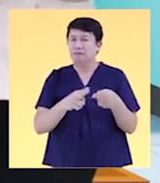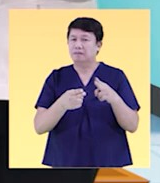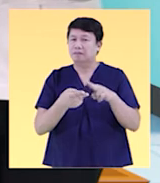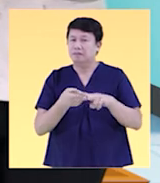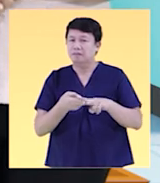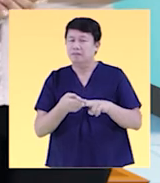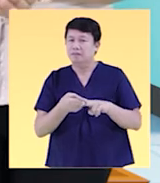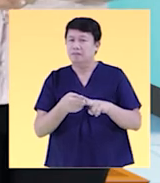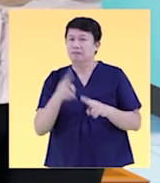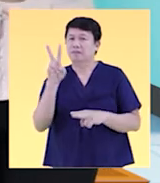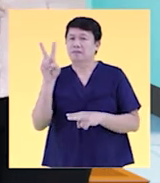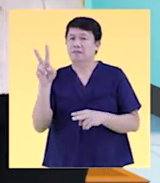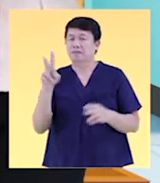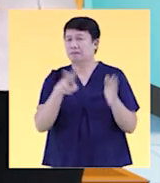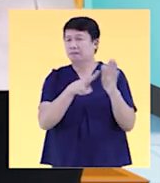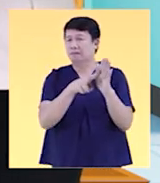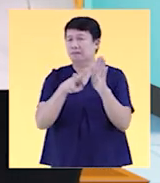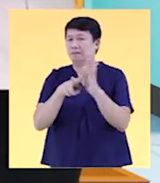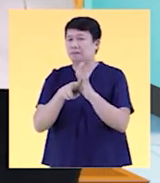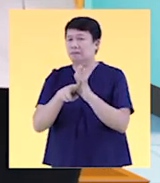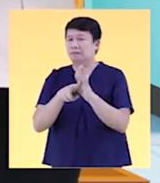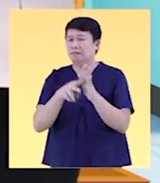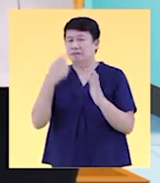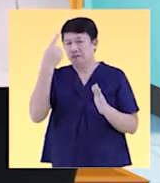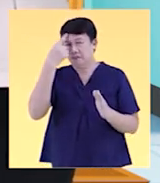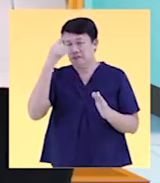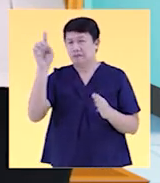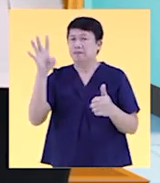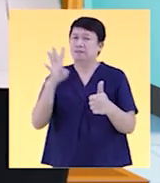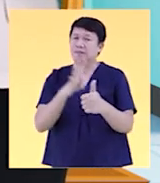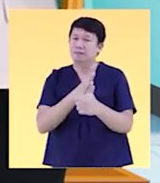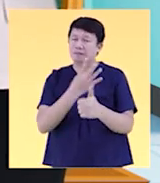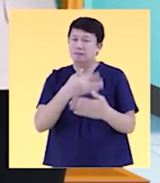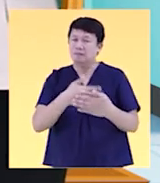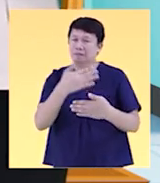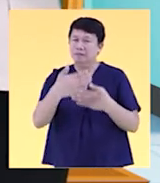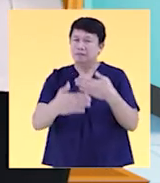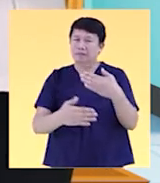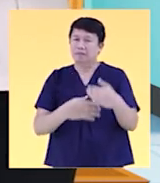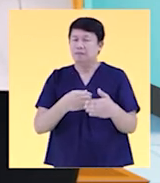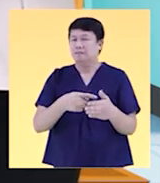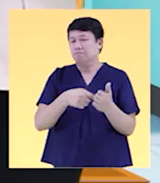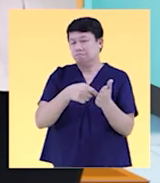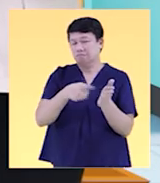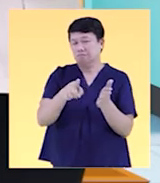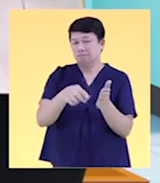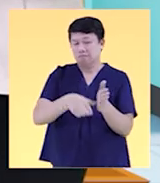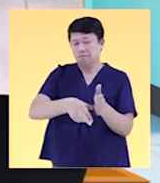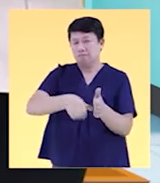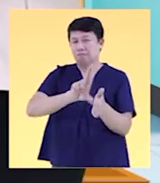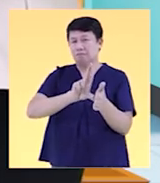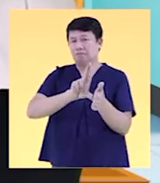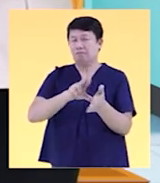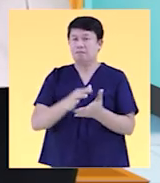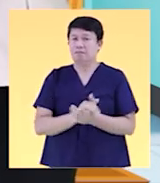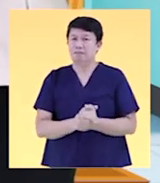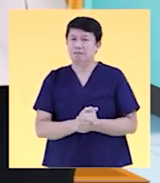dalawang village. At para sa ikaapat na hakbang, ang check or look